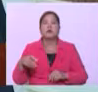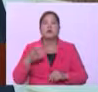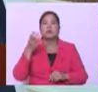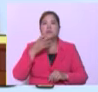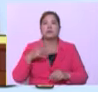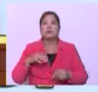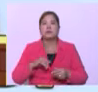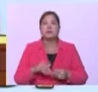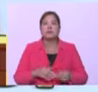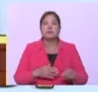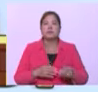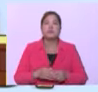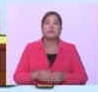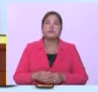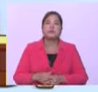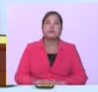радушием.